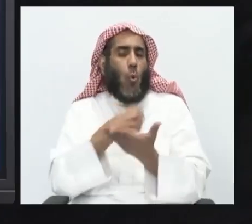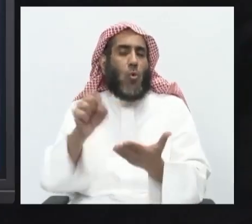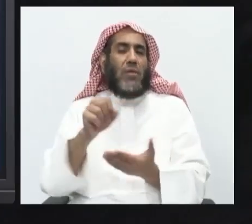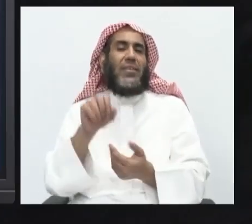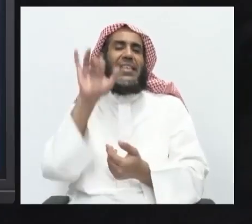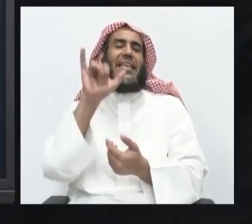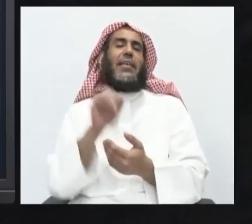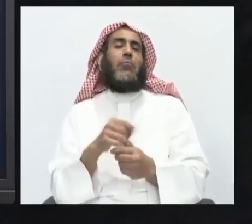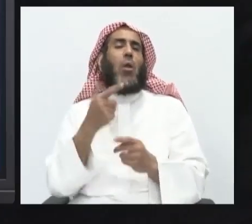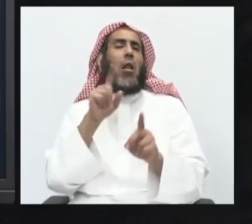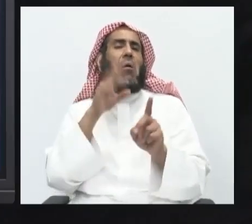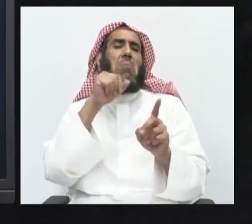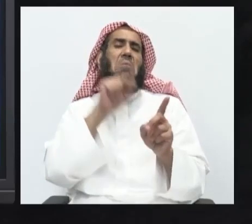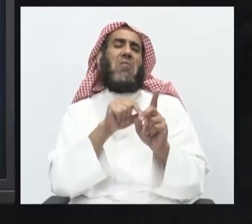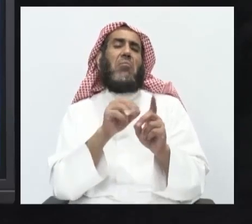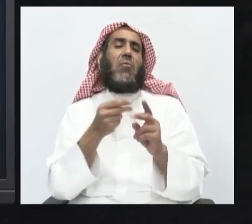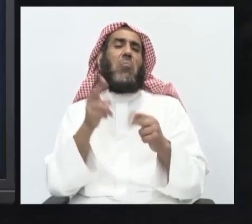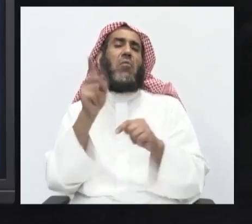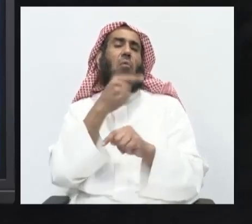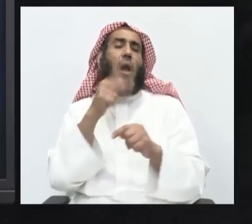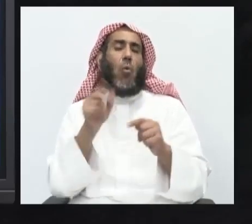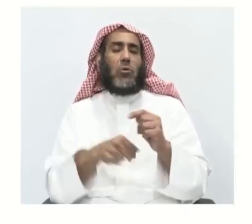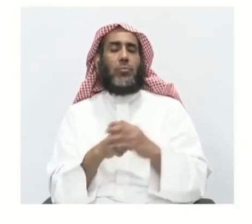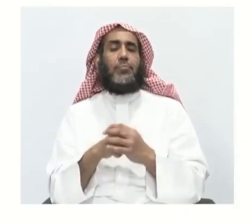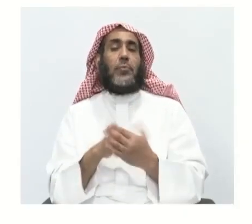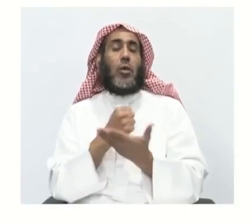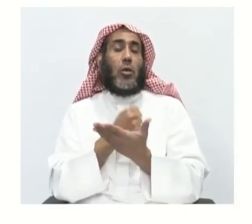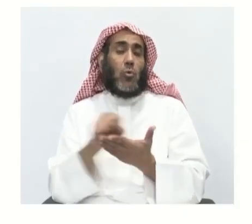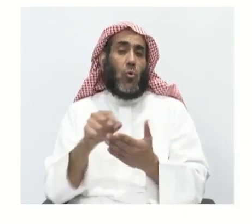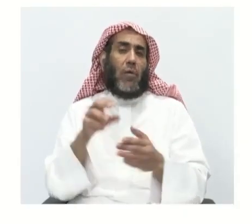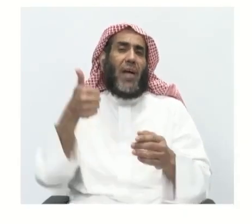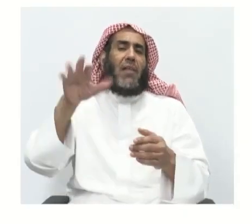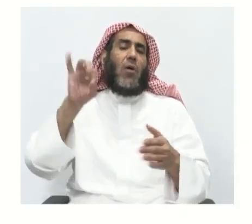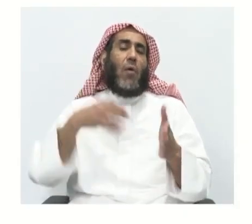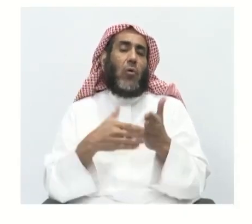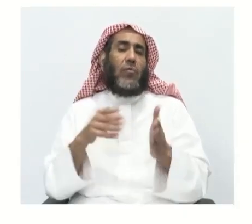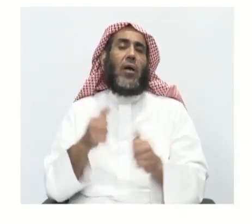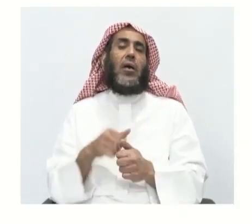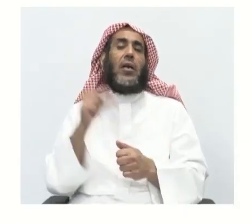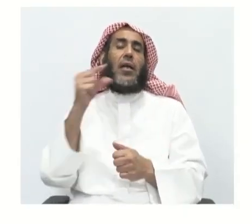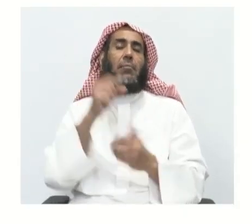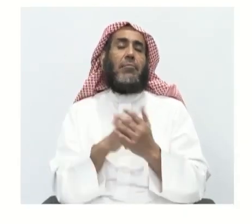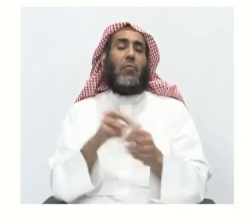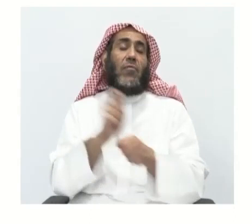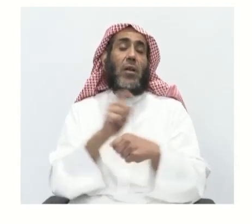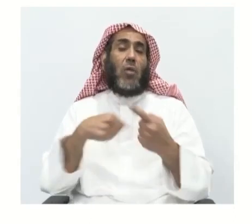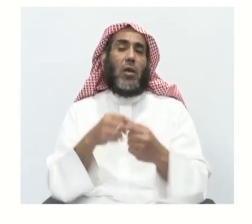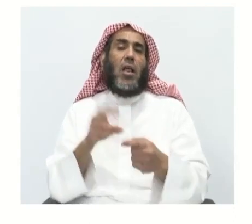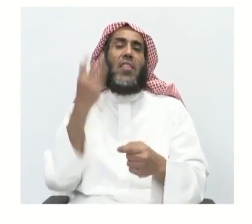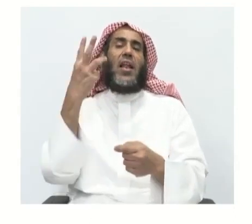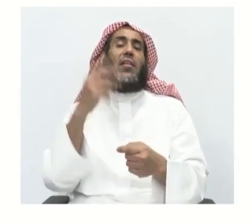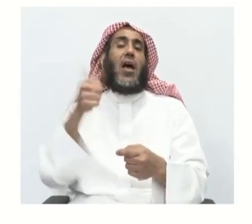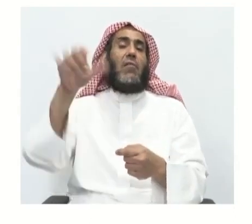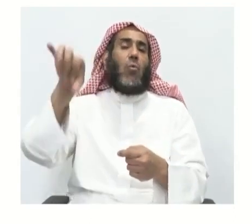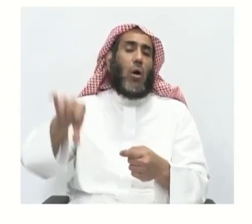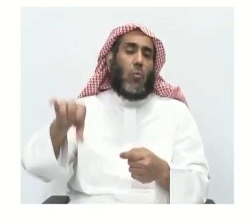لان هنا نكره مرفوعه او مجروره تحذف حروف العله ايضا من اخر الفعل المضارع وحروف العله الثلاثه اللي